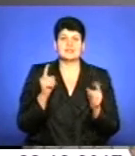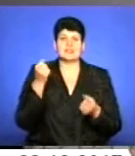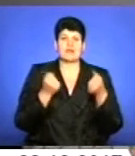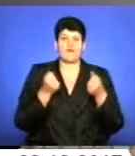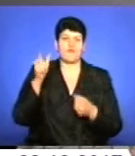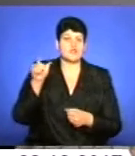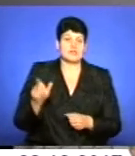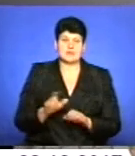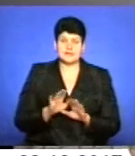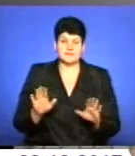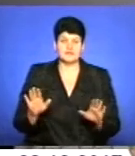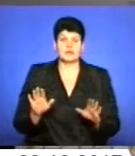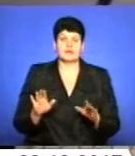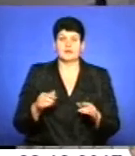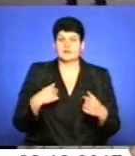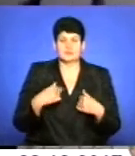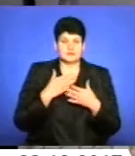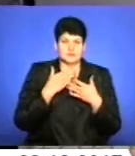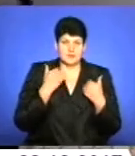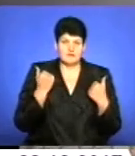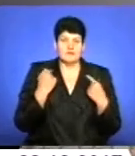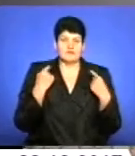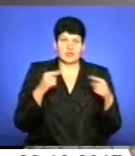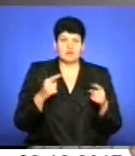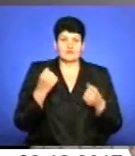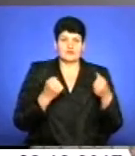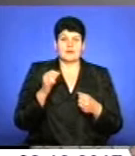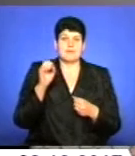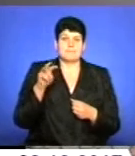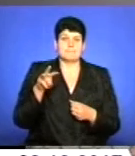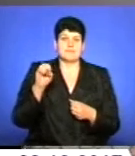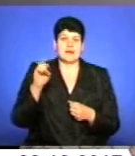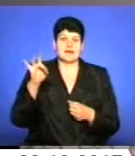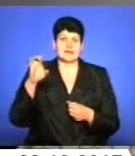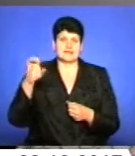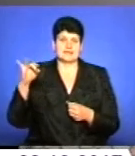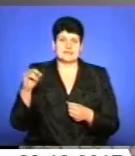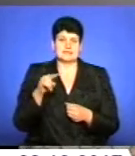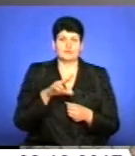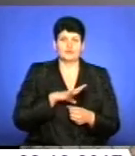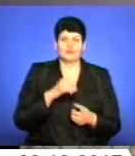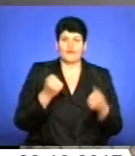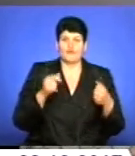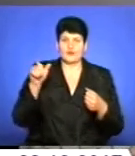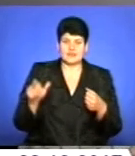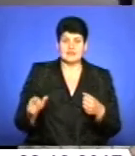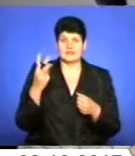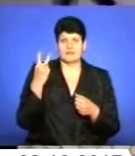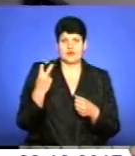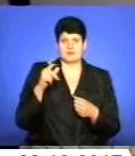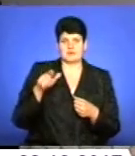постраждав. В іншому автомобілі Mercedes-Benz Vito їхав водій та двоє пасажирів. Вони також не